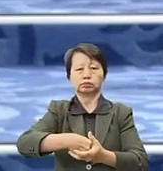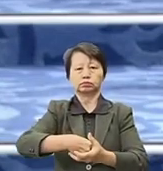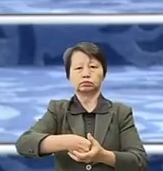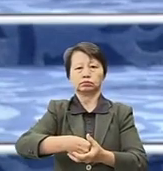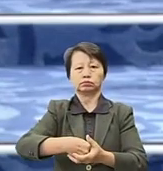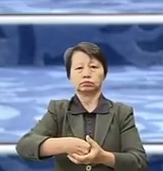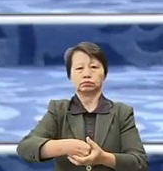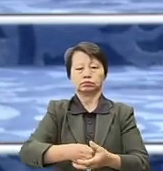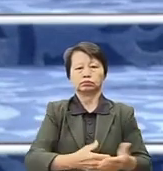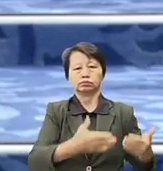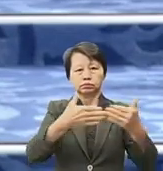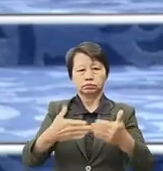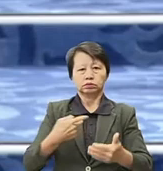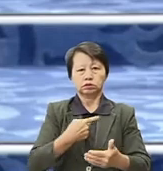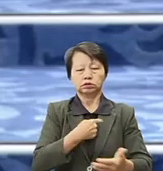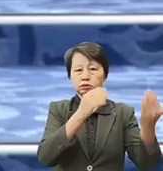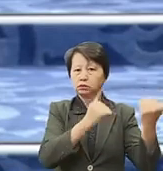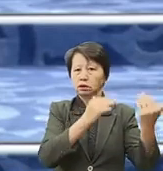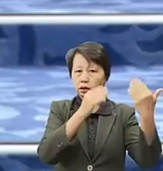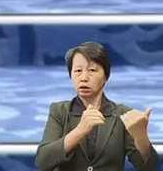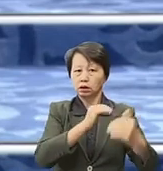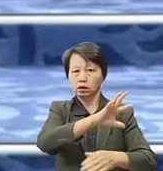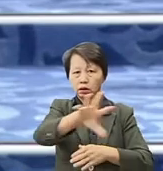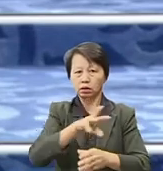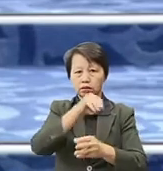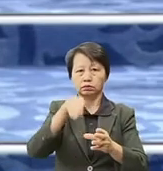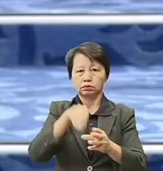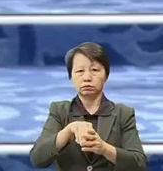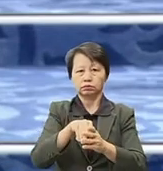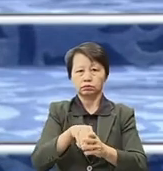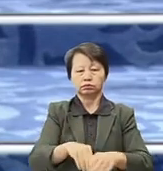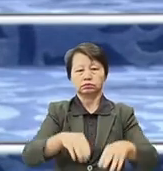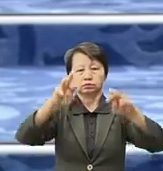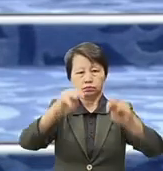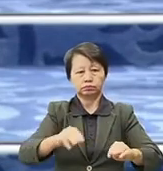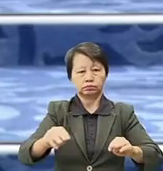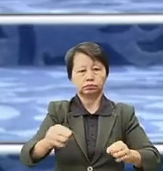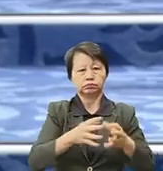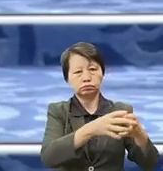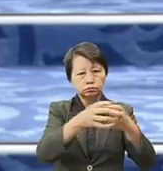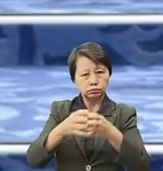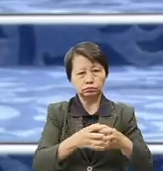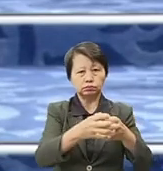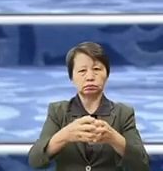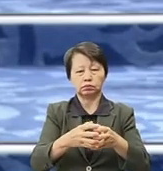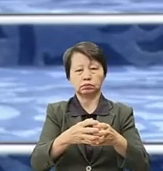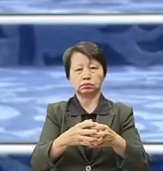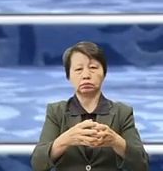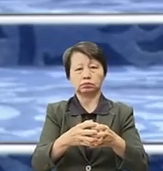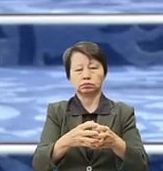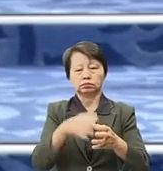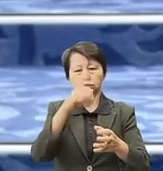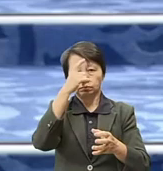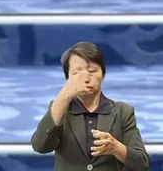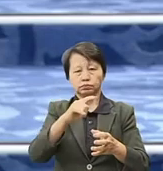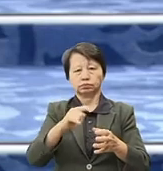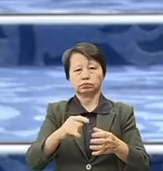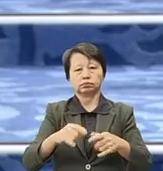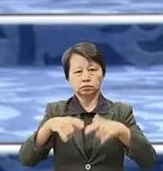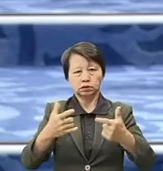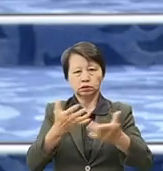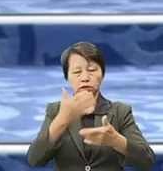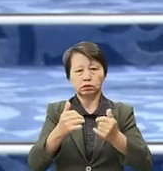dia we hoping to inclusive in our humanitarian gathering the chance LED by our two